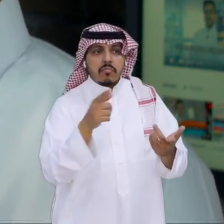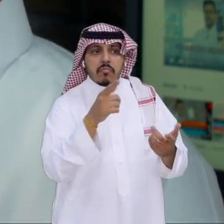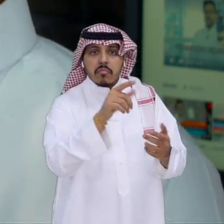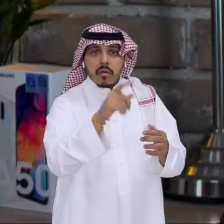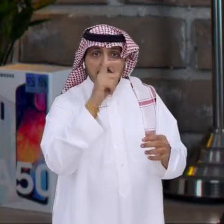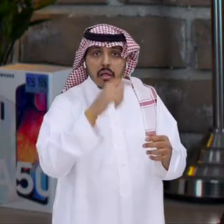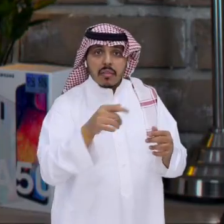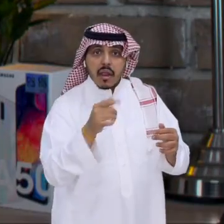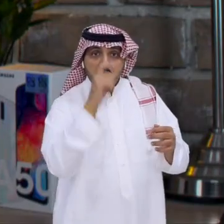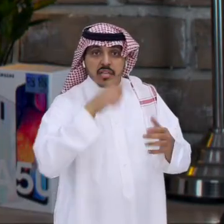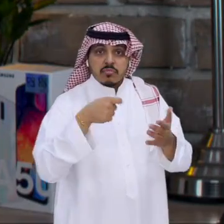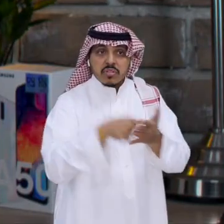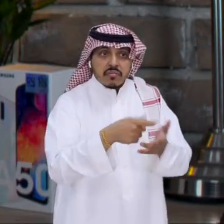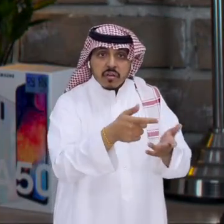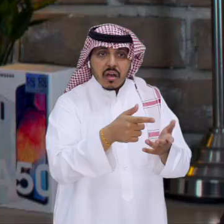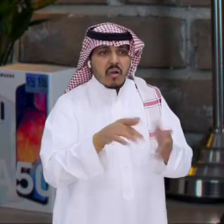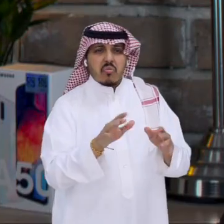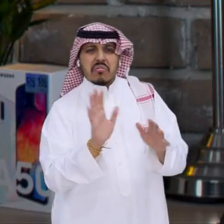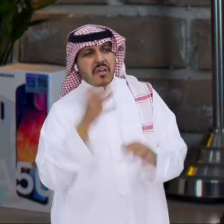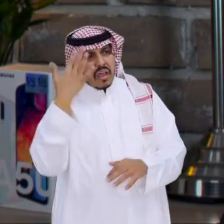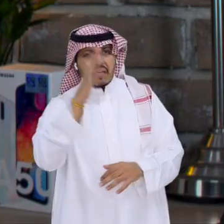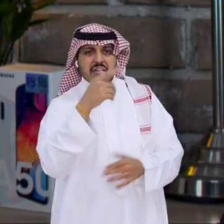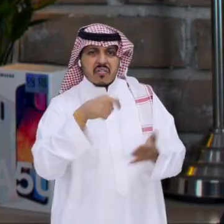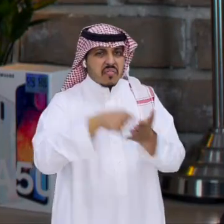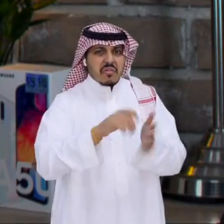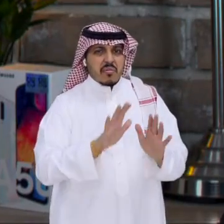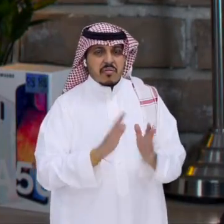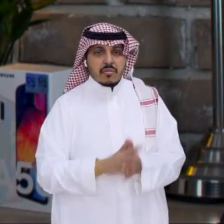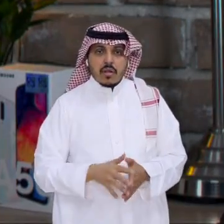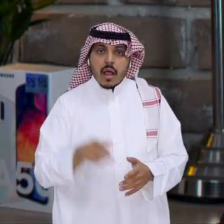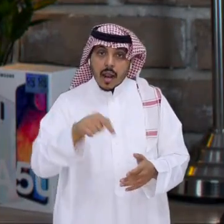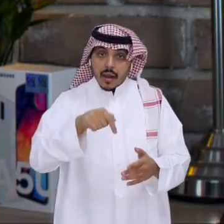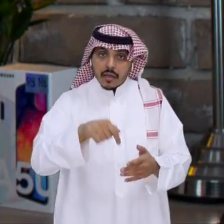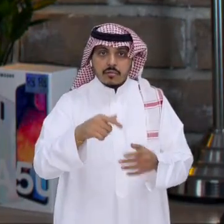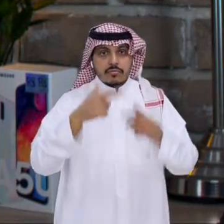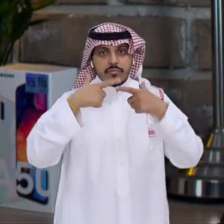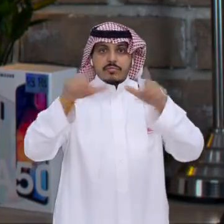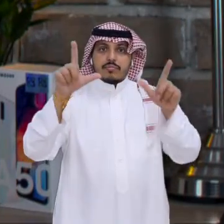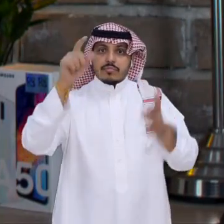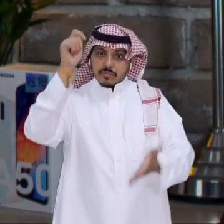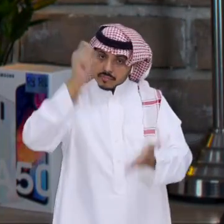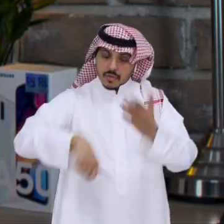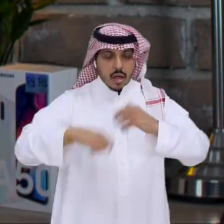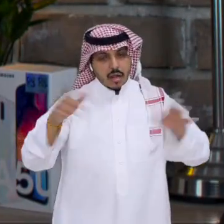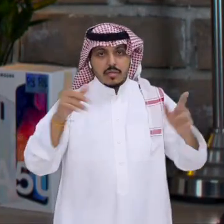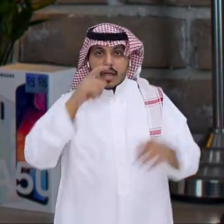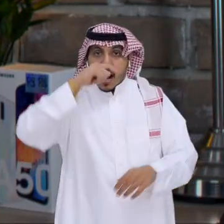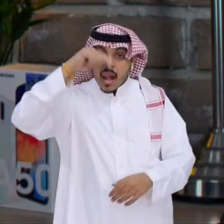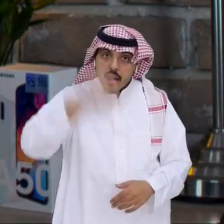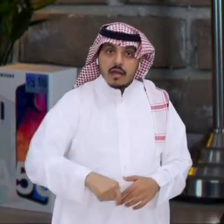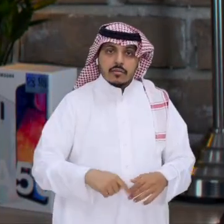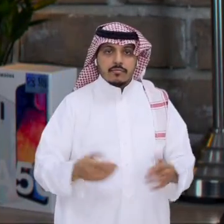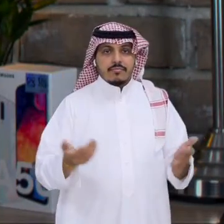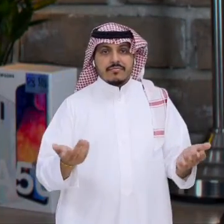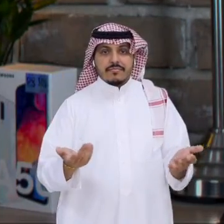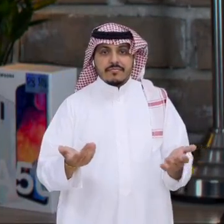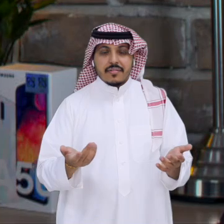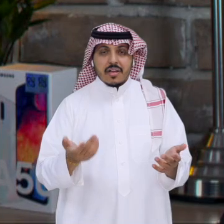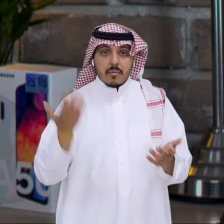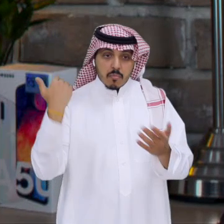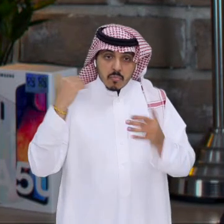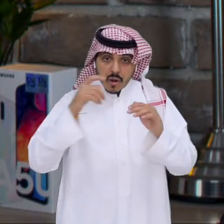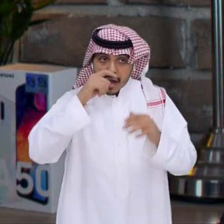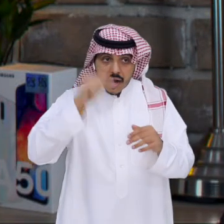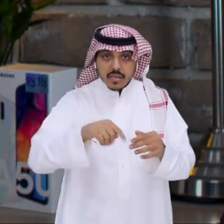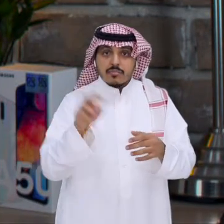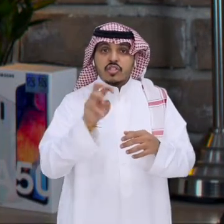كذا، ولكن في النهاية قالت بوينغ وأعلنت أنه هذا النظام حيكون متاح على كل الطيارات حاليا. مسألة الاختيارية لم تعد موجودة، بل هو